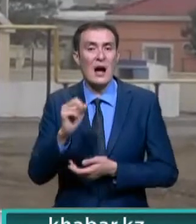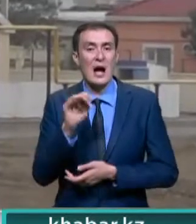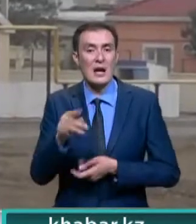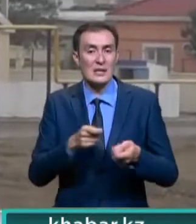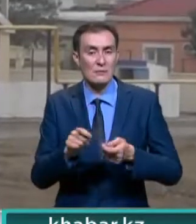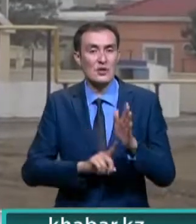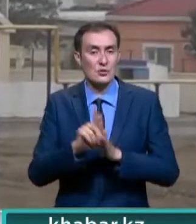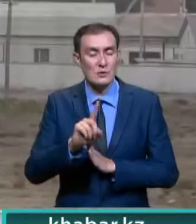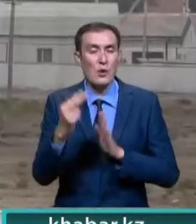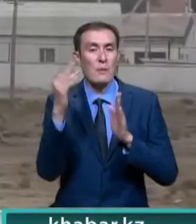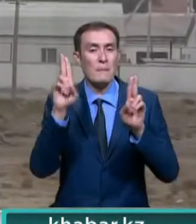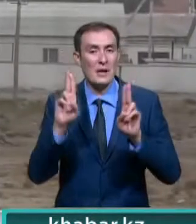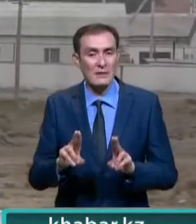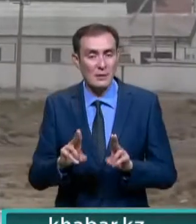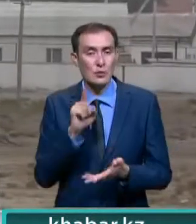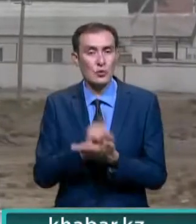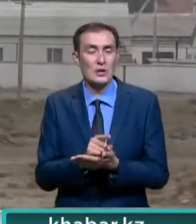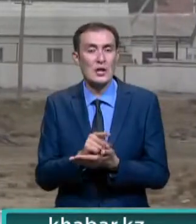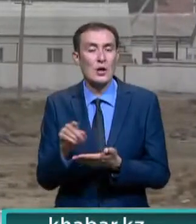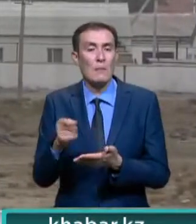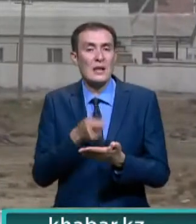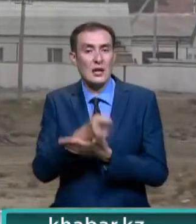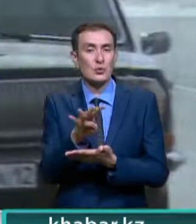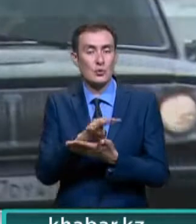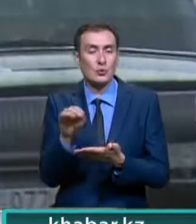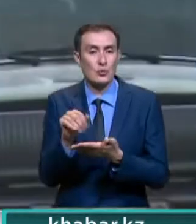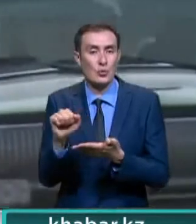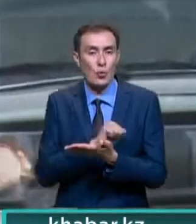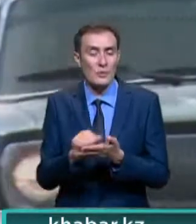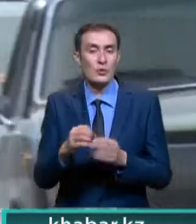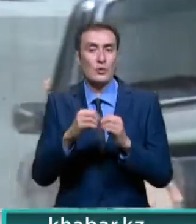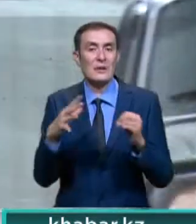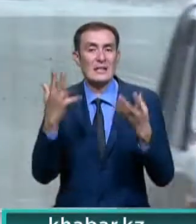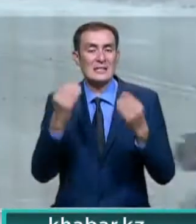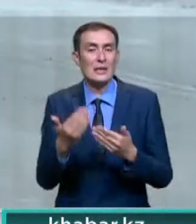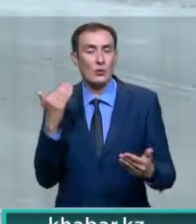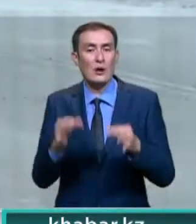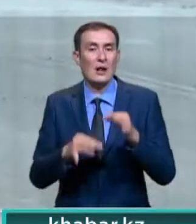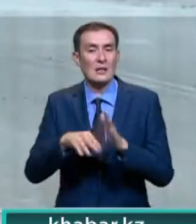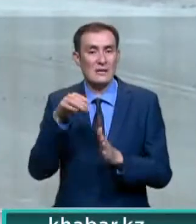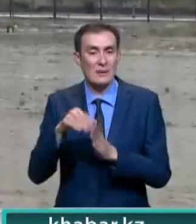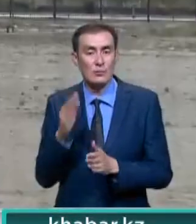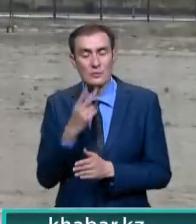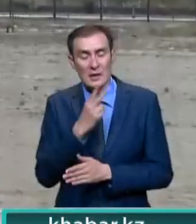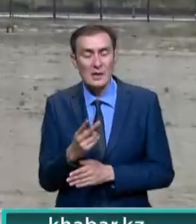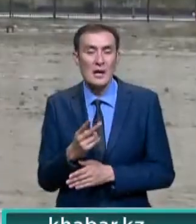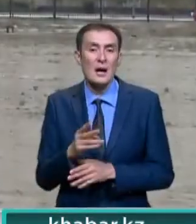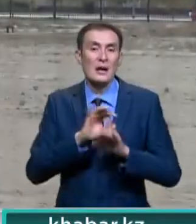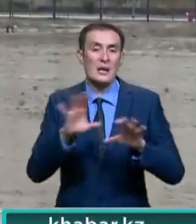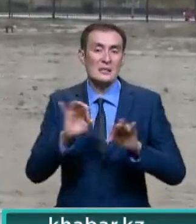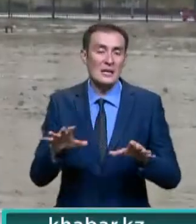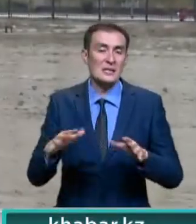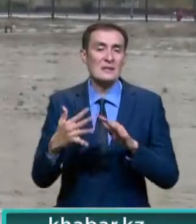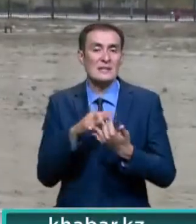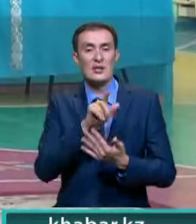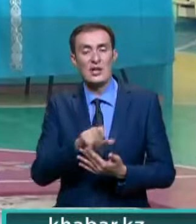началось. Согласно правилам, соискатели должны подать документы за 15 дней до голосования. После они начнут знакомить односельчан со своей